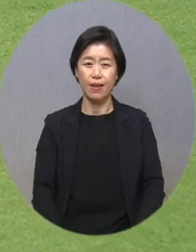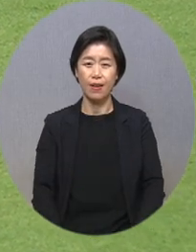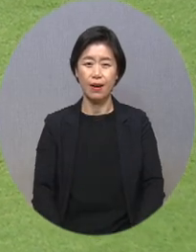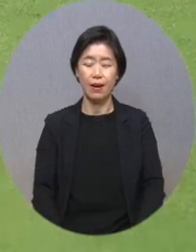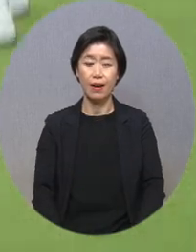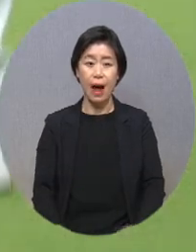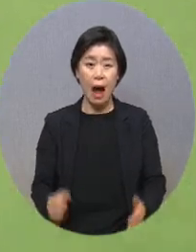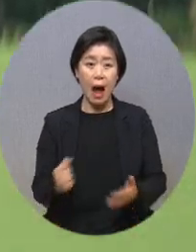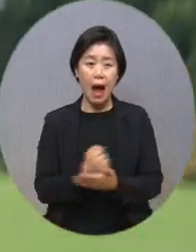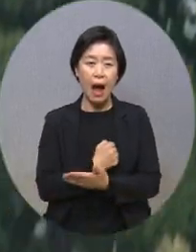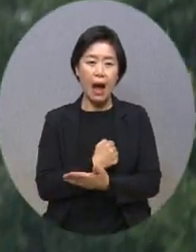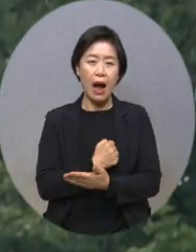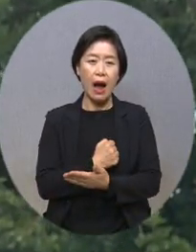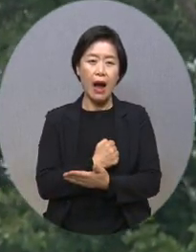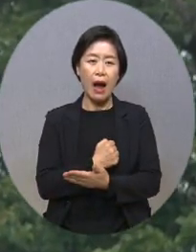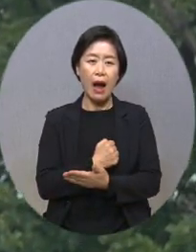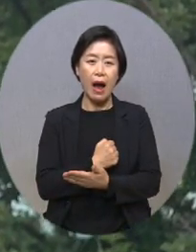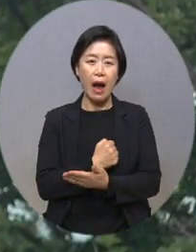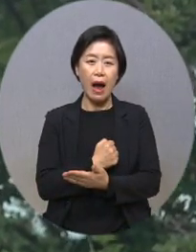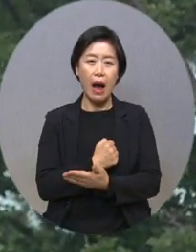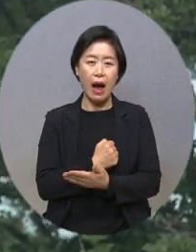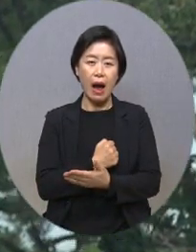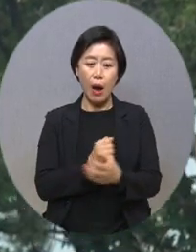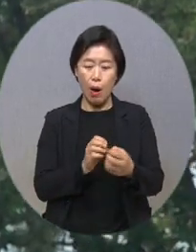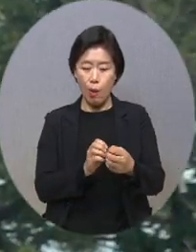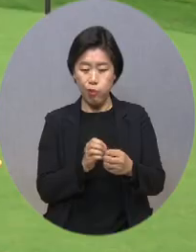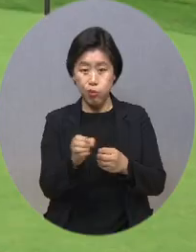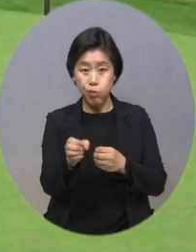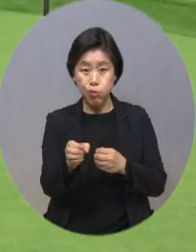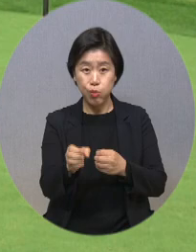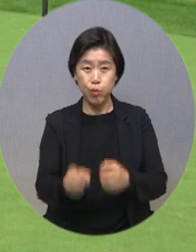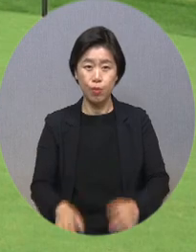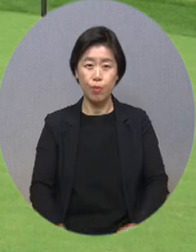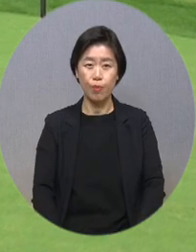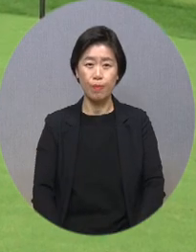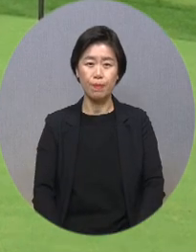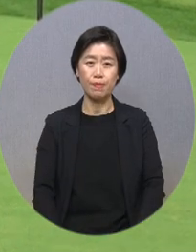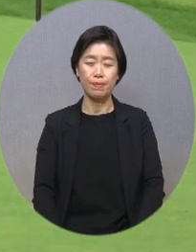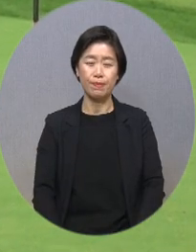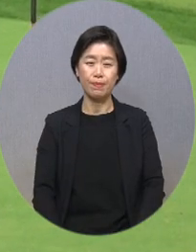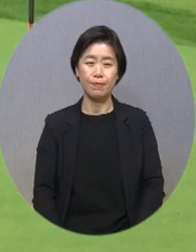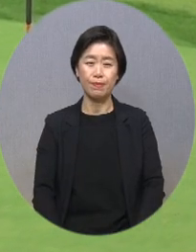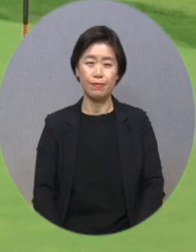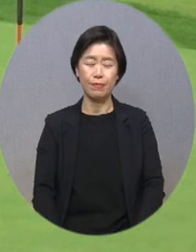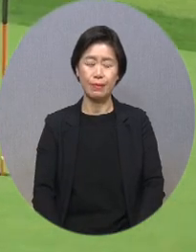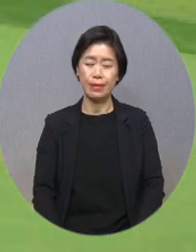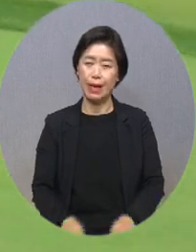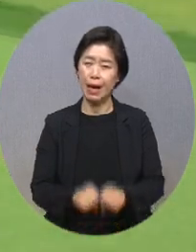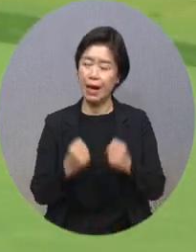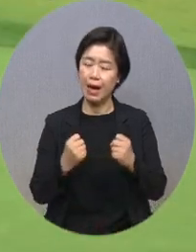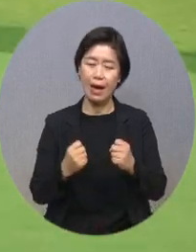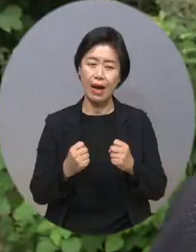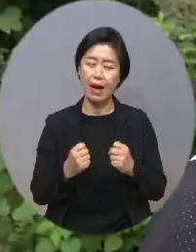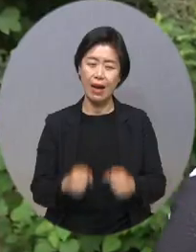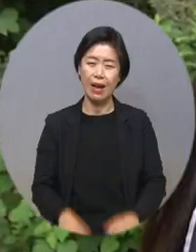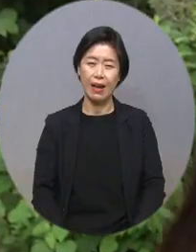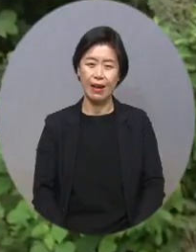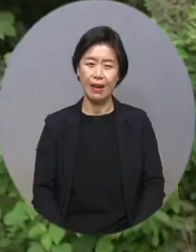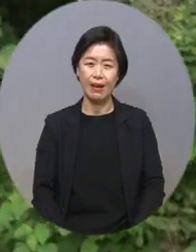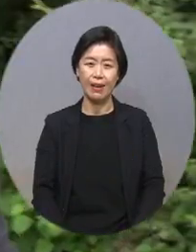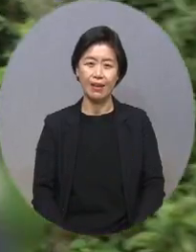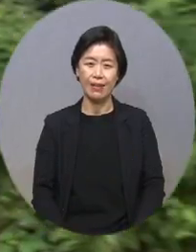나이스. 와! 대박. 와 이거 위로 와. 지나가냐? 와. 나이스. 와! 와 이거 위로 와, 지나가냐?